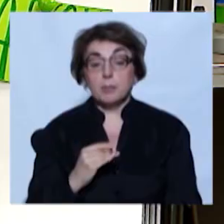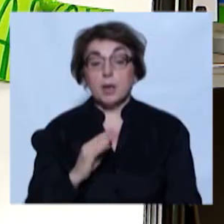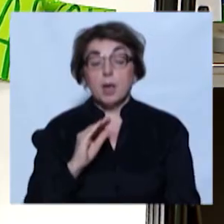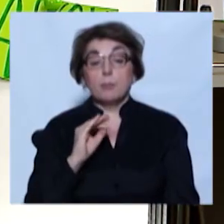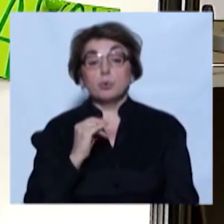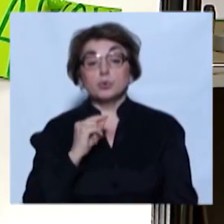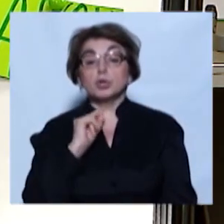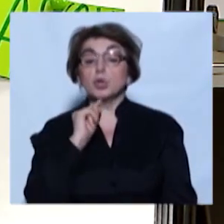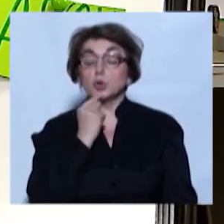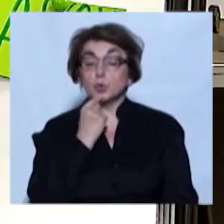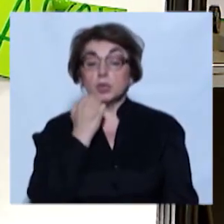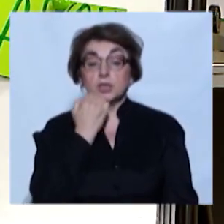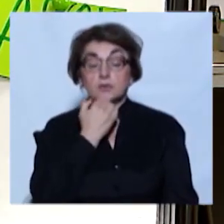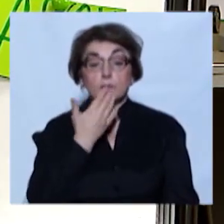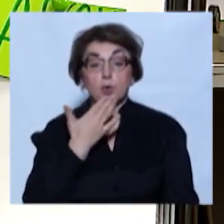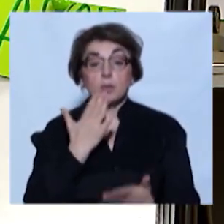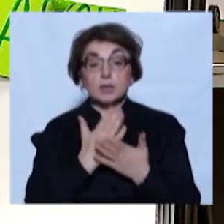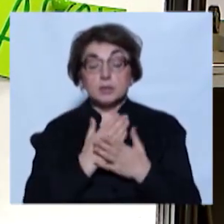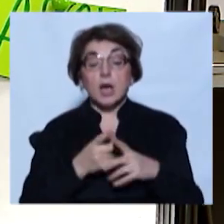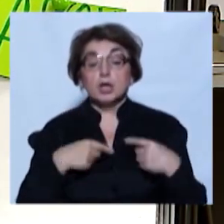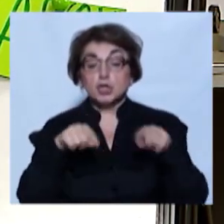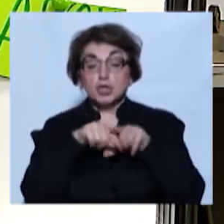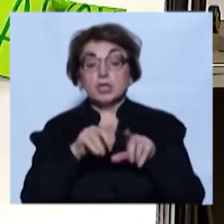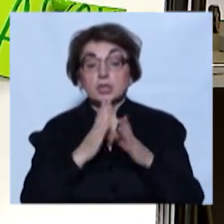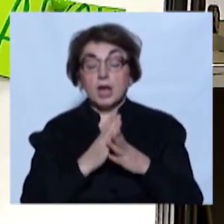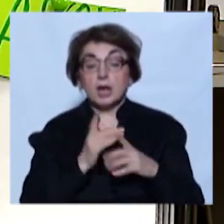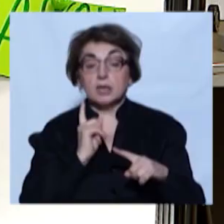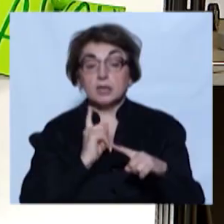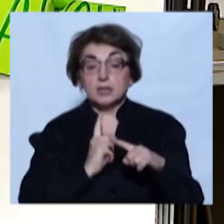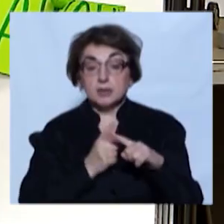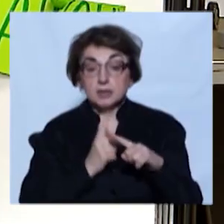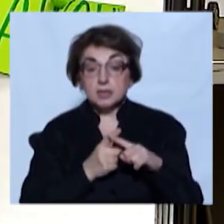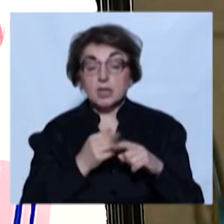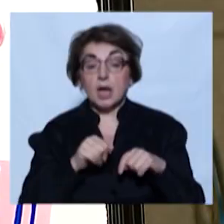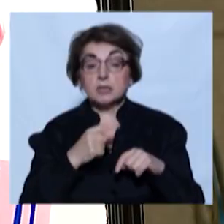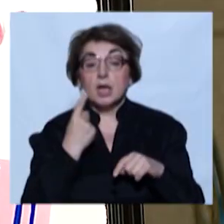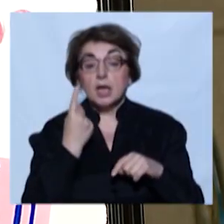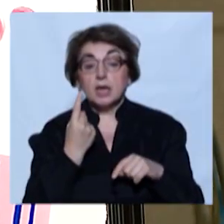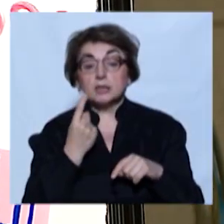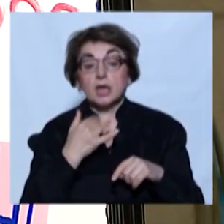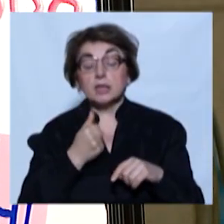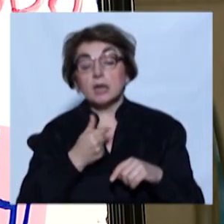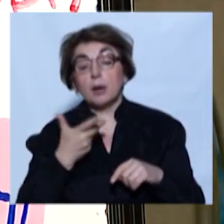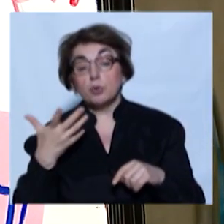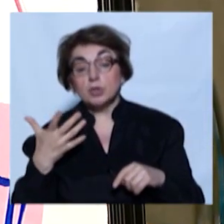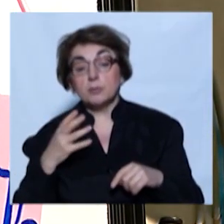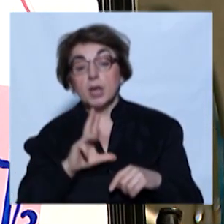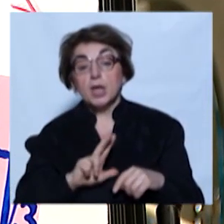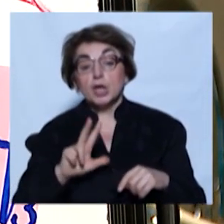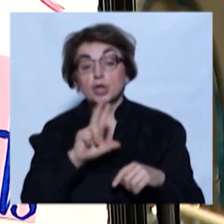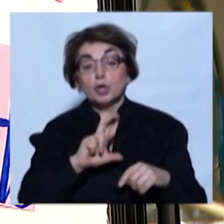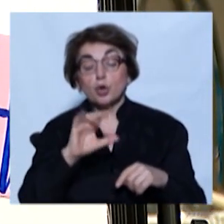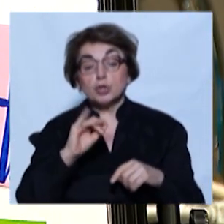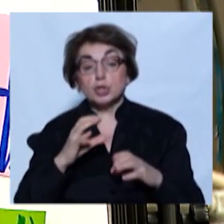ფუძე რთული ნივთიერება, რომელიც შედგება მეტალისა და ერთი ან რამდენიმე ჰიდროქსილის ჯგუფისაგან და